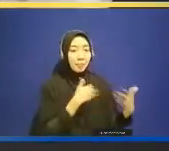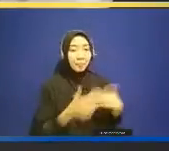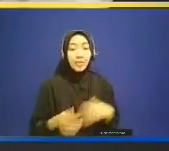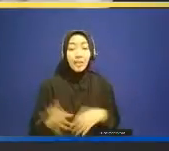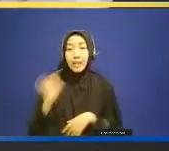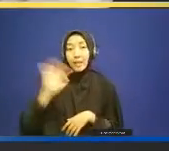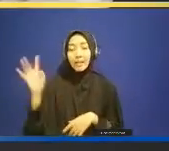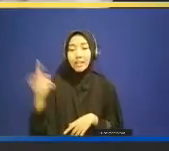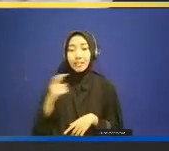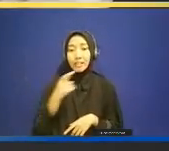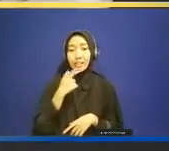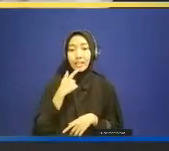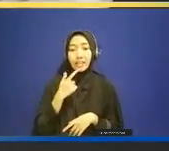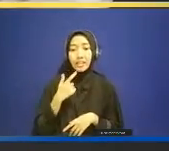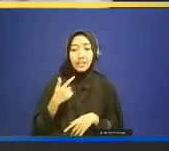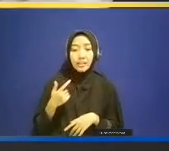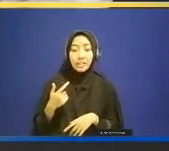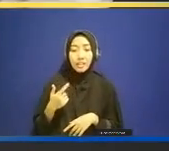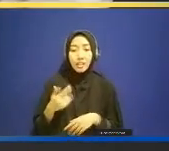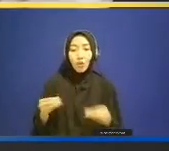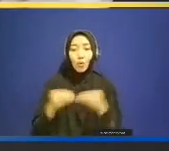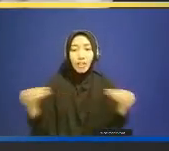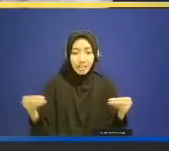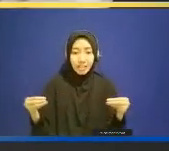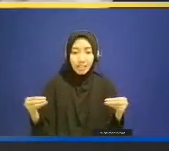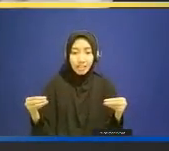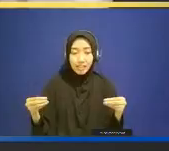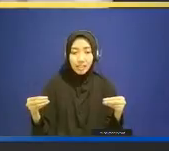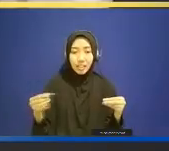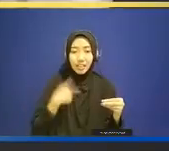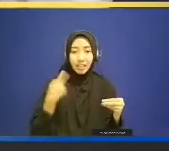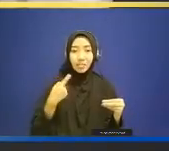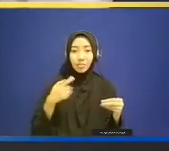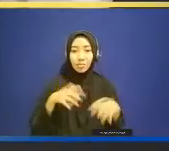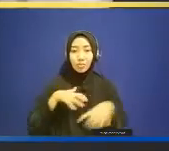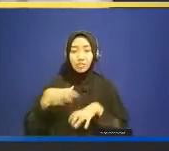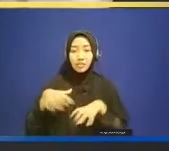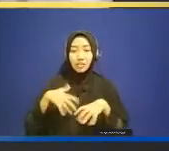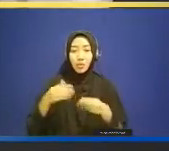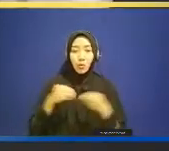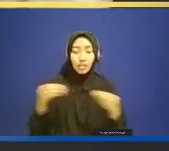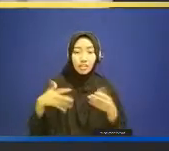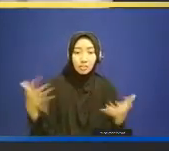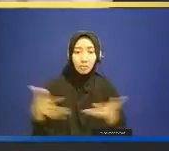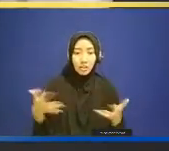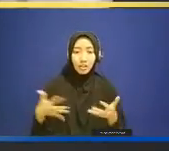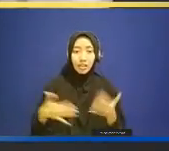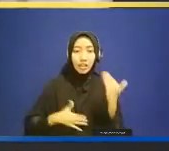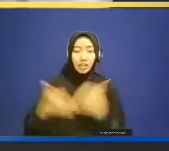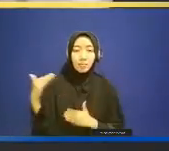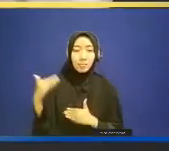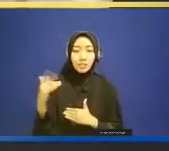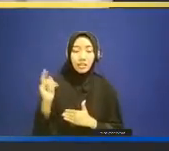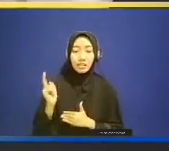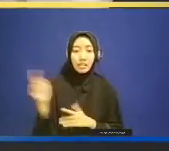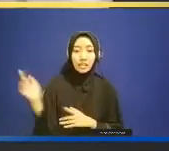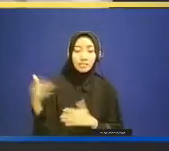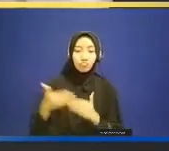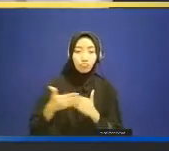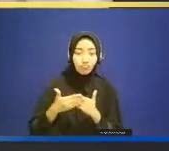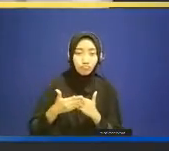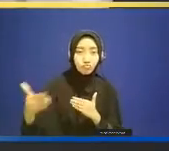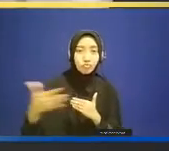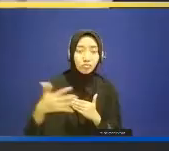lain terkait dengan abco lebihnya gitu Jadi kita mau taruh itu dimana yang berkualitas supaya bisa lebih ada jangka panjangnya